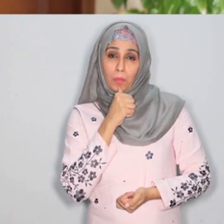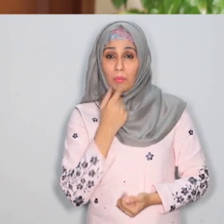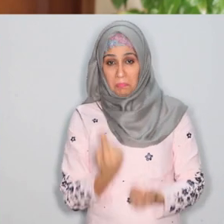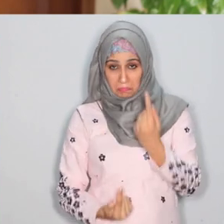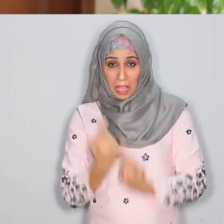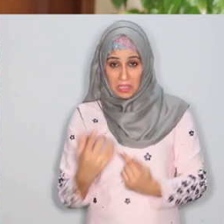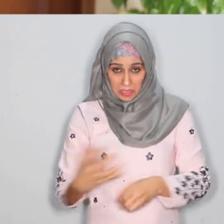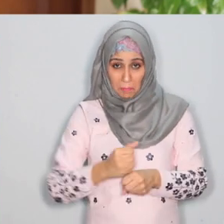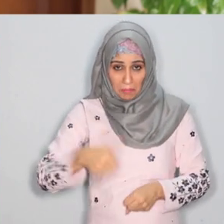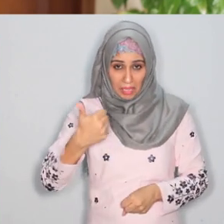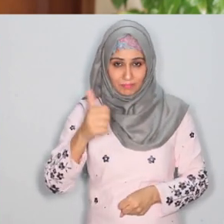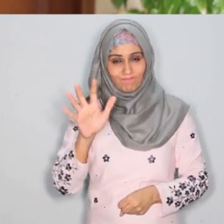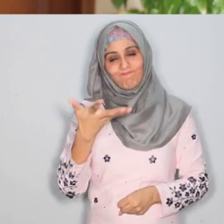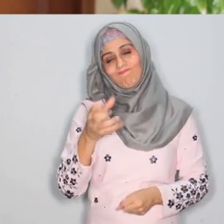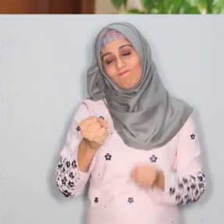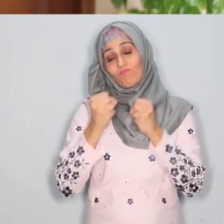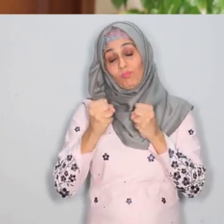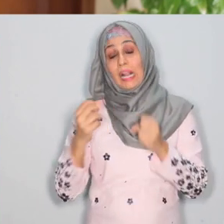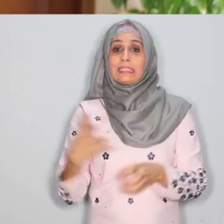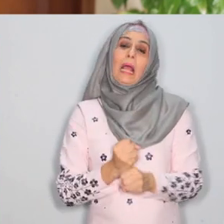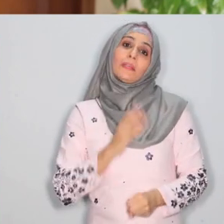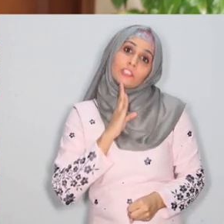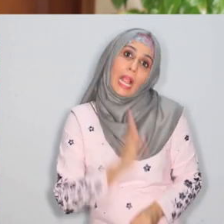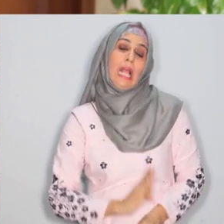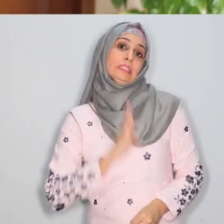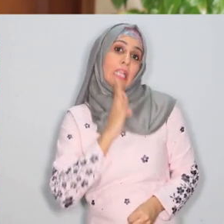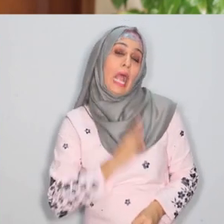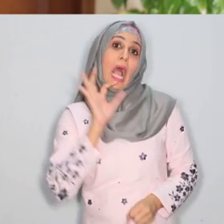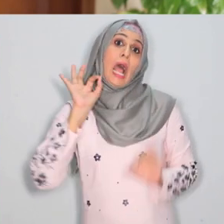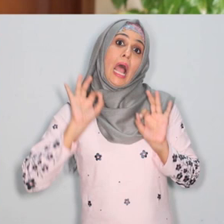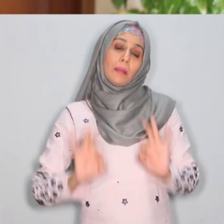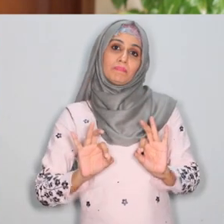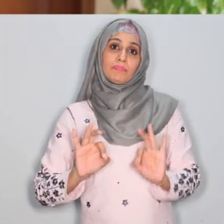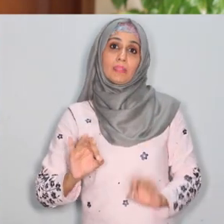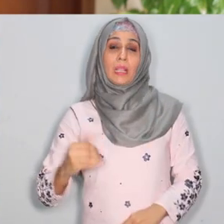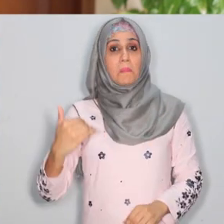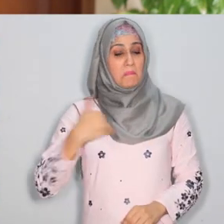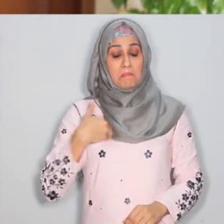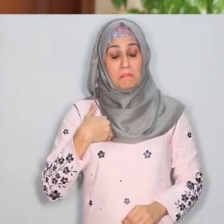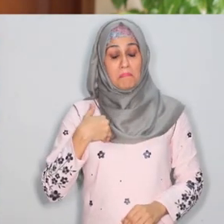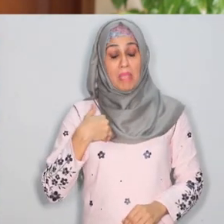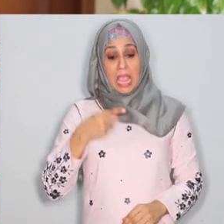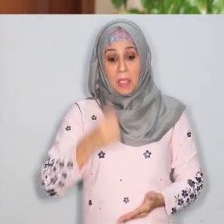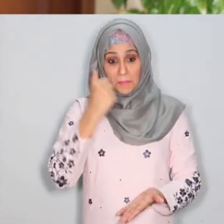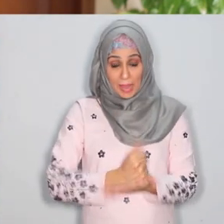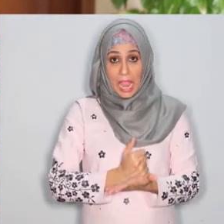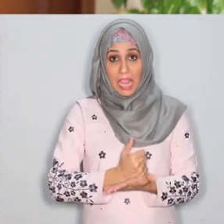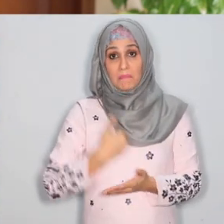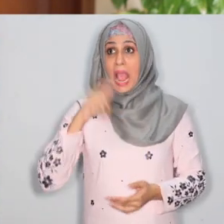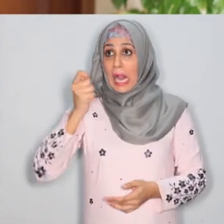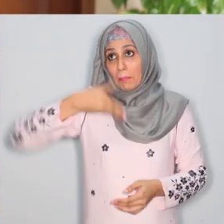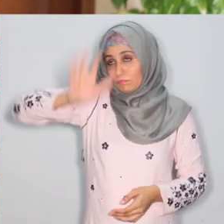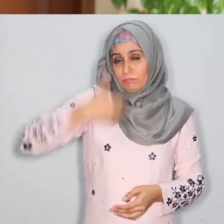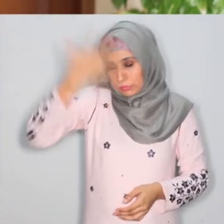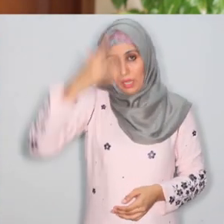अब्बू से बहस तो कोई ना कर सका, लेकिन शिकायतें भी खत्म नहीं हुई। मैं इसमें बैठकर काम पर हरगिज